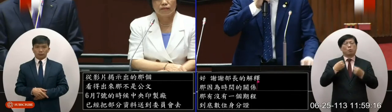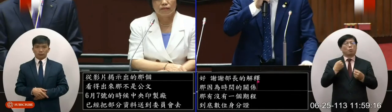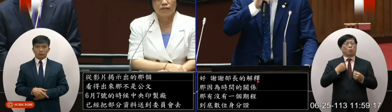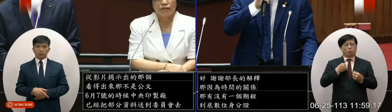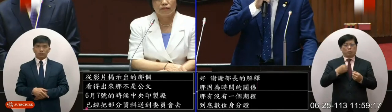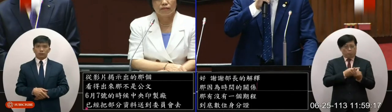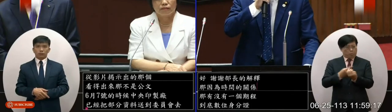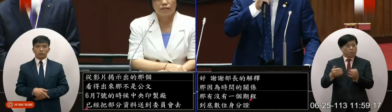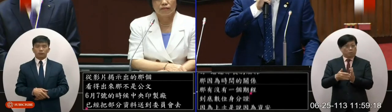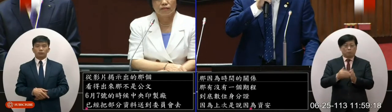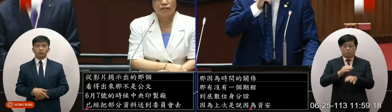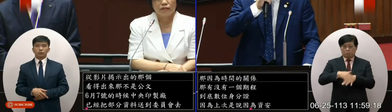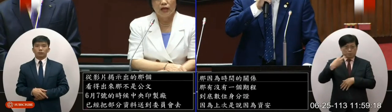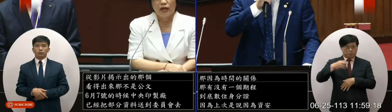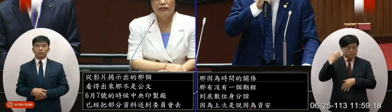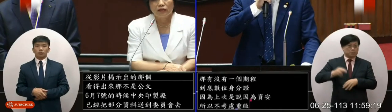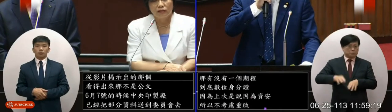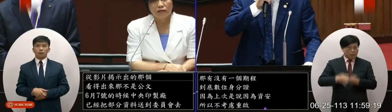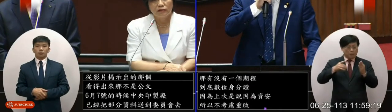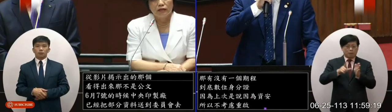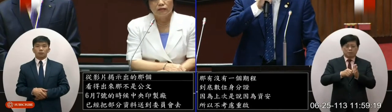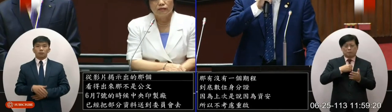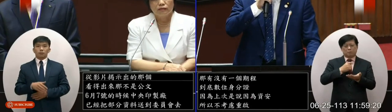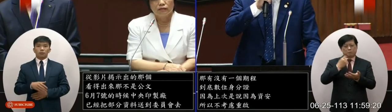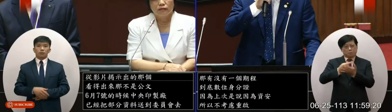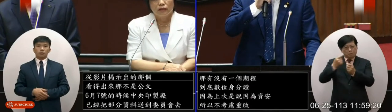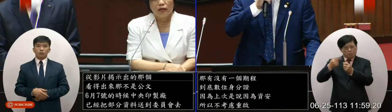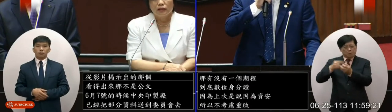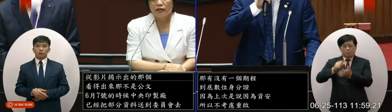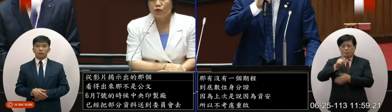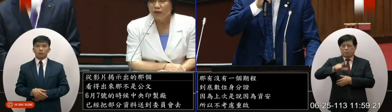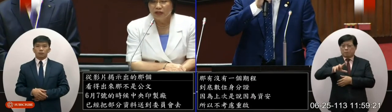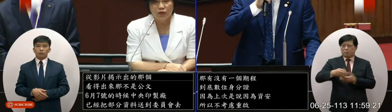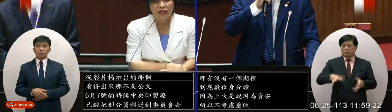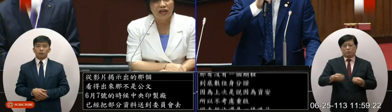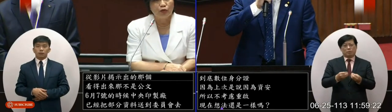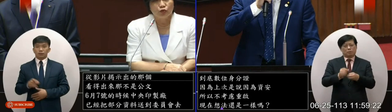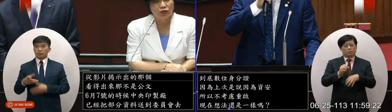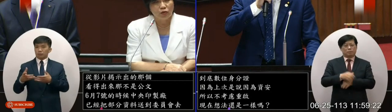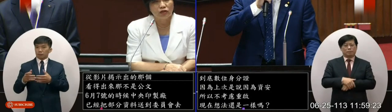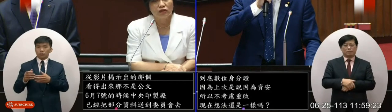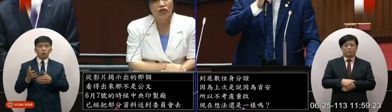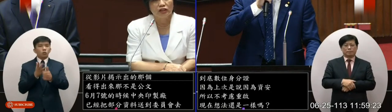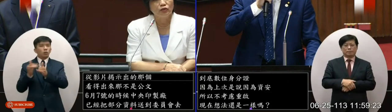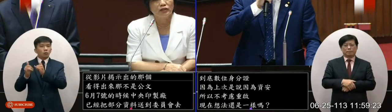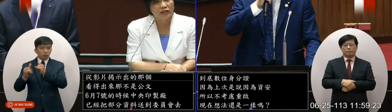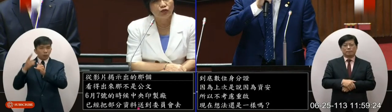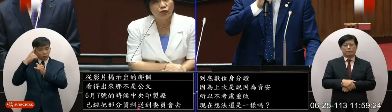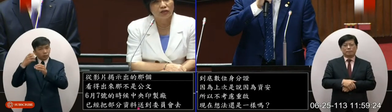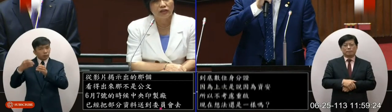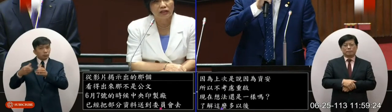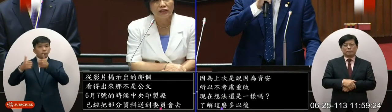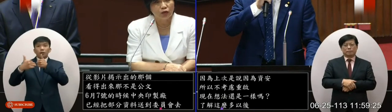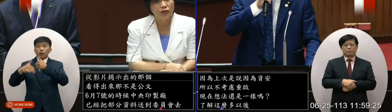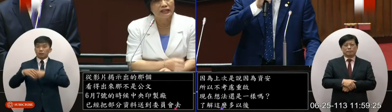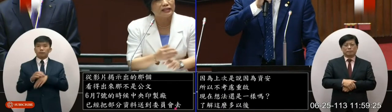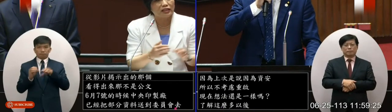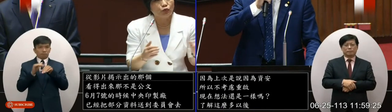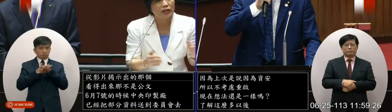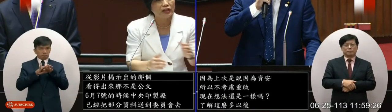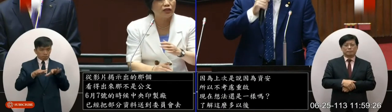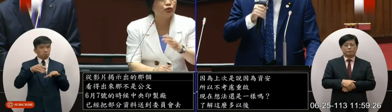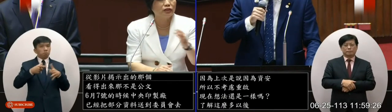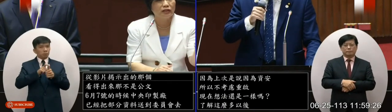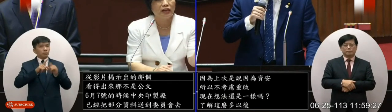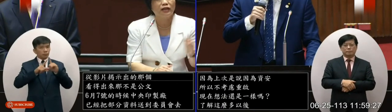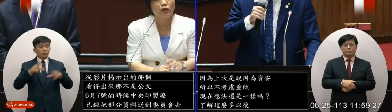这么多了以后，有没有一个重启的时间？不然的话，每年花6000多万的这个维护费， 在我们社会上还没有取得共识之前，因为治安确实是一个很大的问题，再加